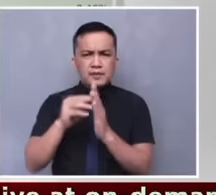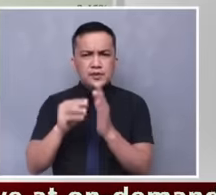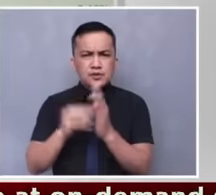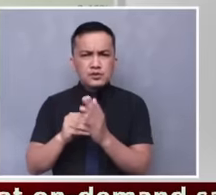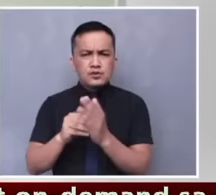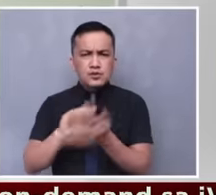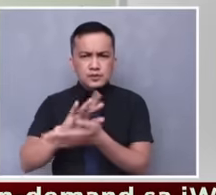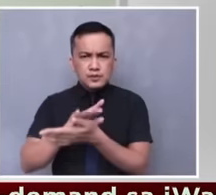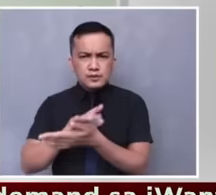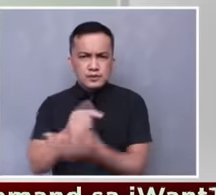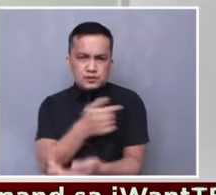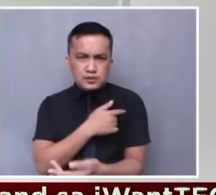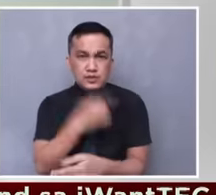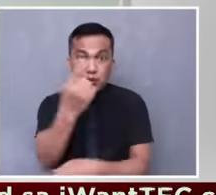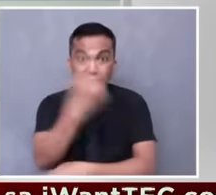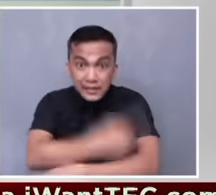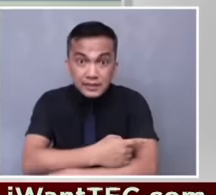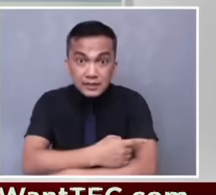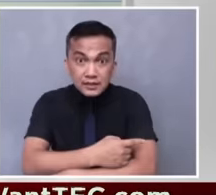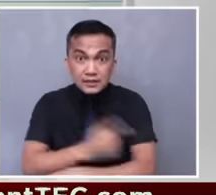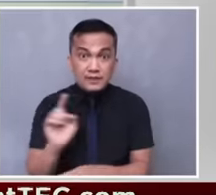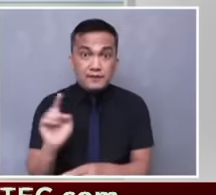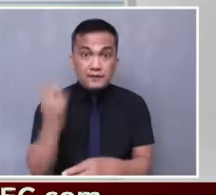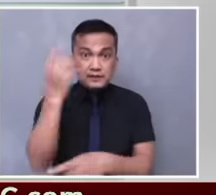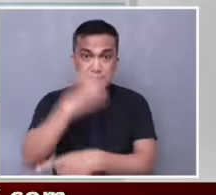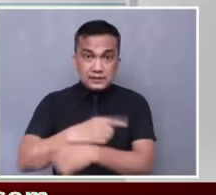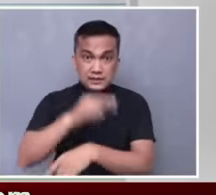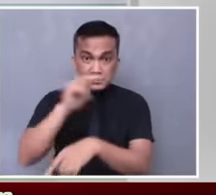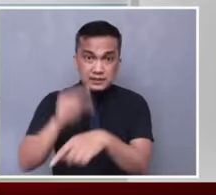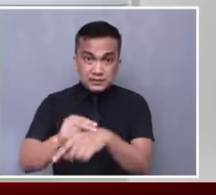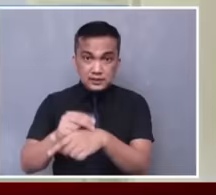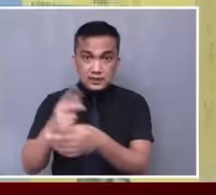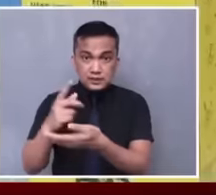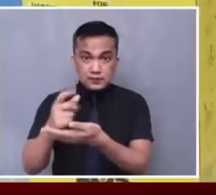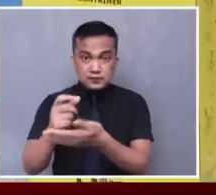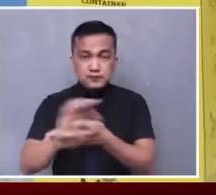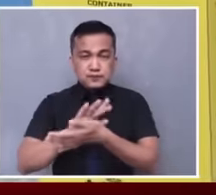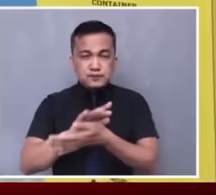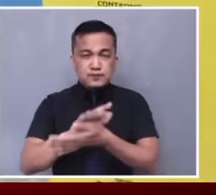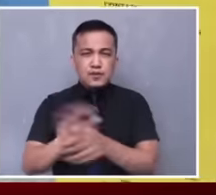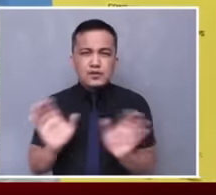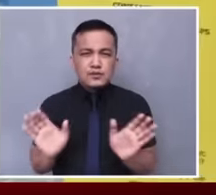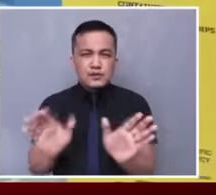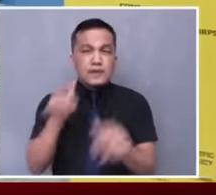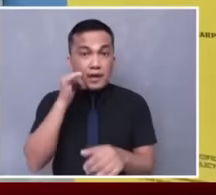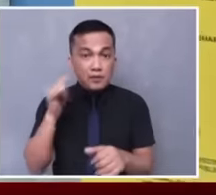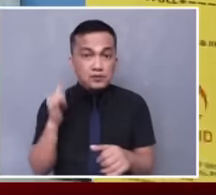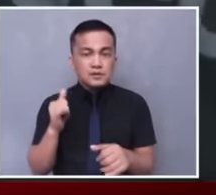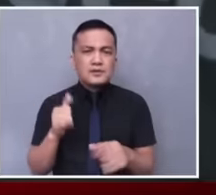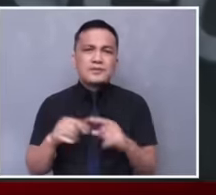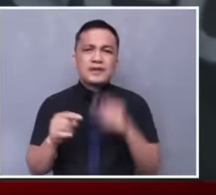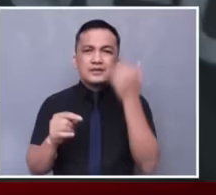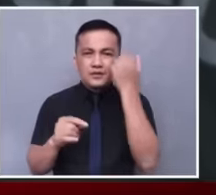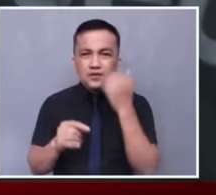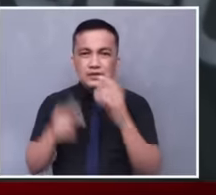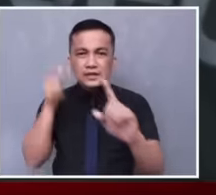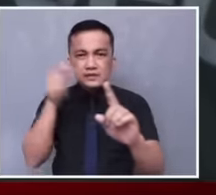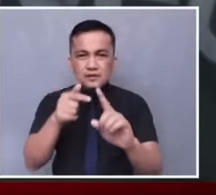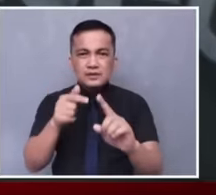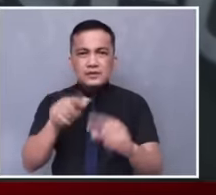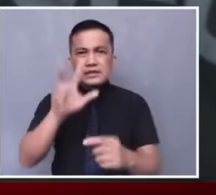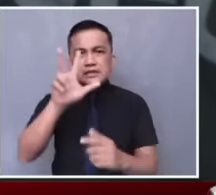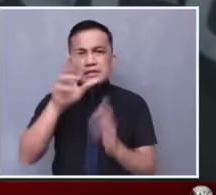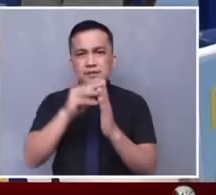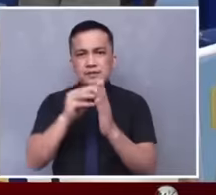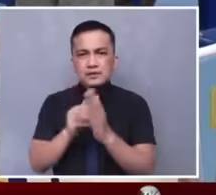ng isang araw. Yan ay sa unang araw ng National COVID Vaccination Drive kahapon. Pero kapos pa rin ito sa target na 3 milyong